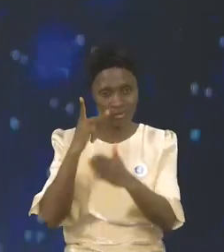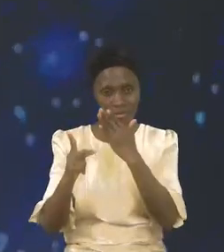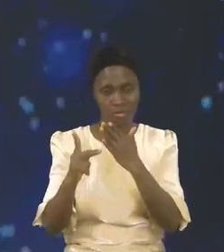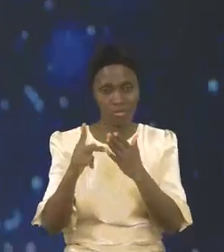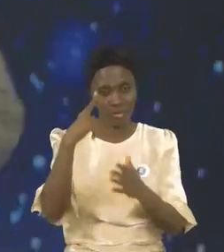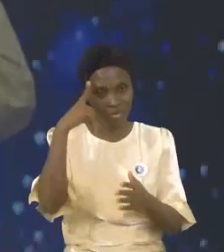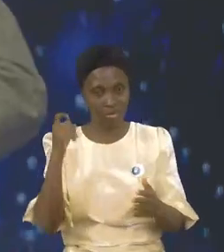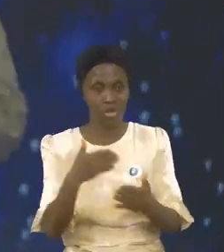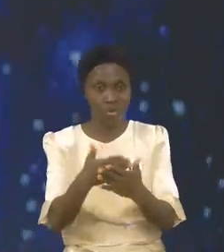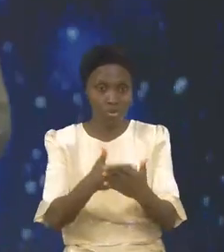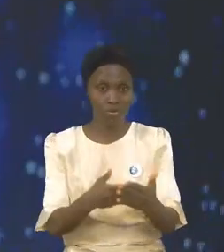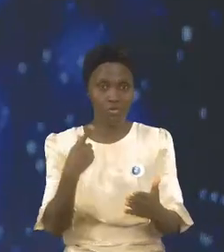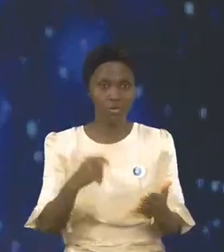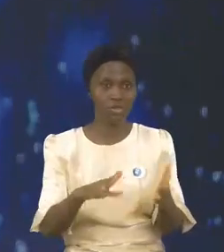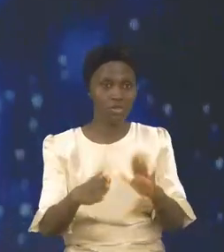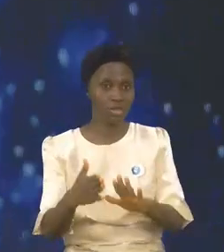Il a eu